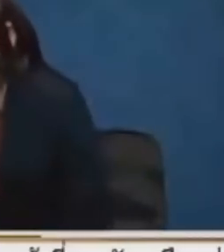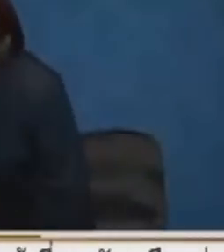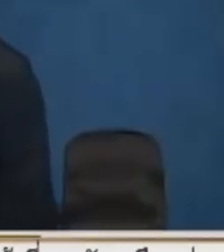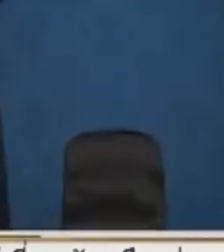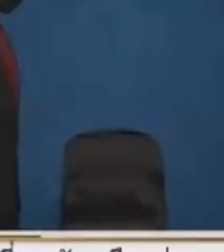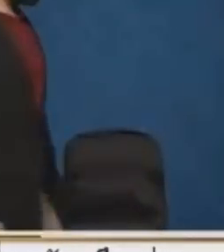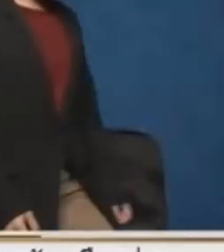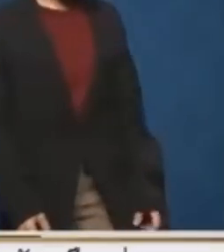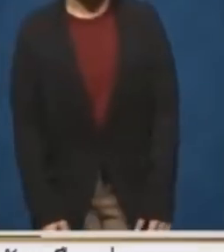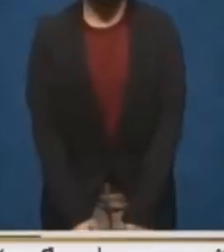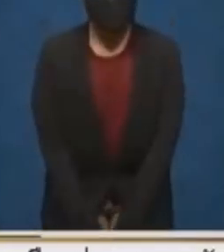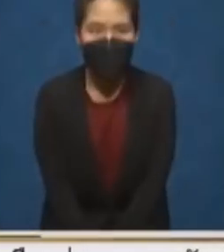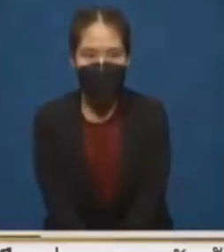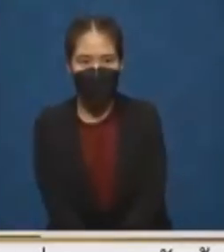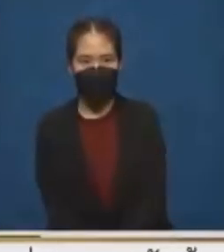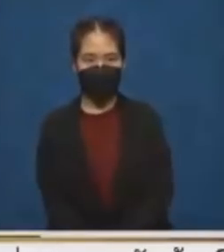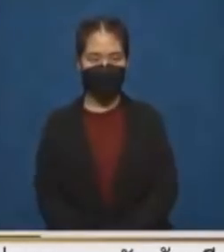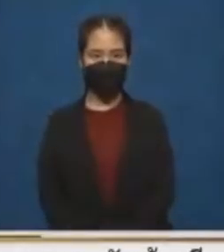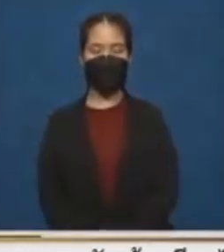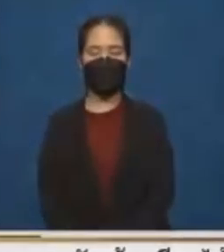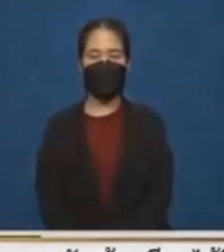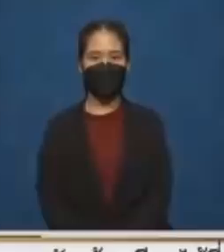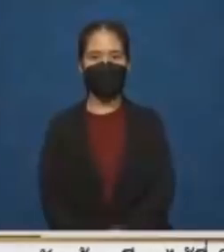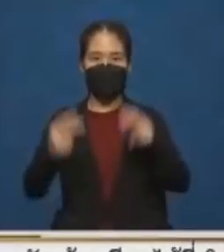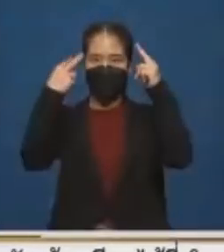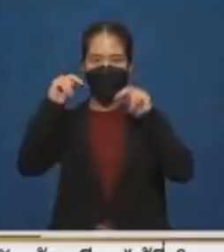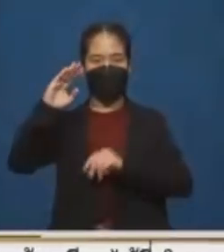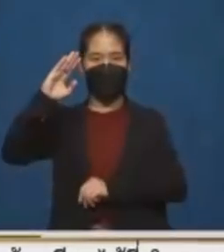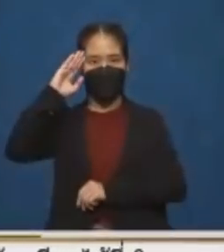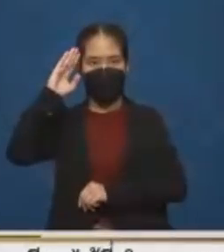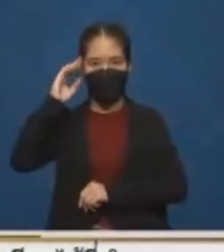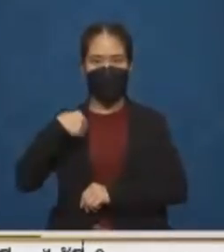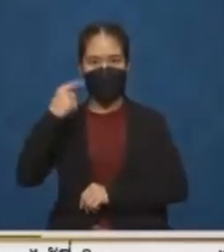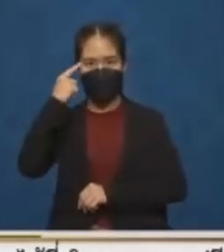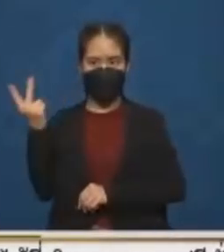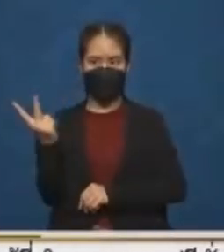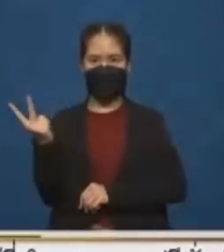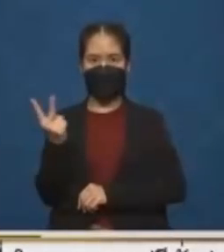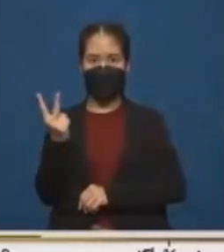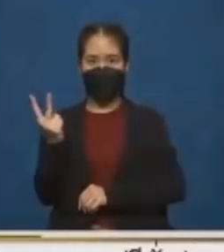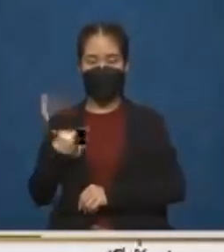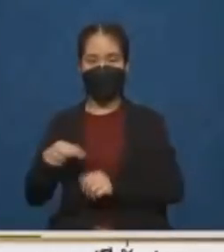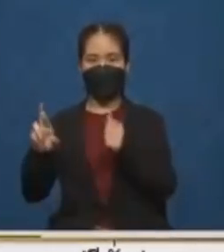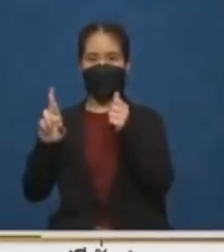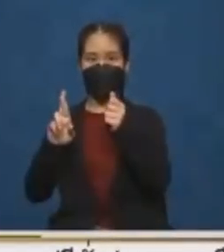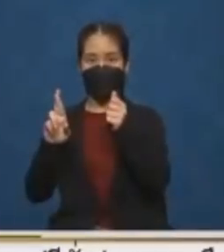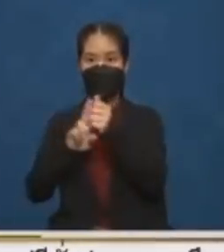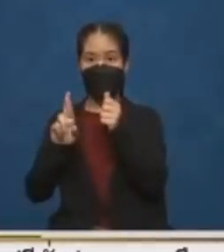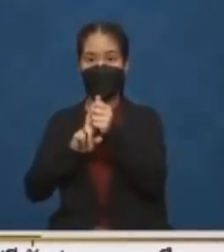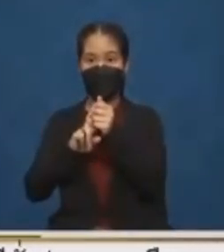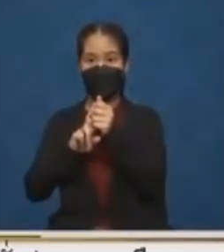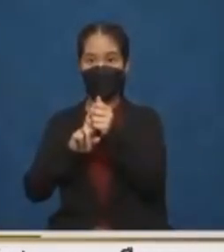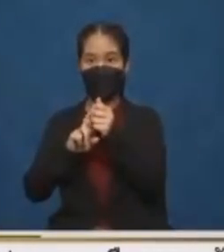ารเข้าร่วมโครงการ COVECโดยรู้เห็นเป็ใจกับนิ้อ twinsชานวีลากูลก็